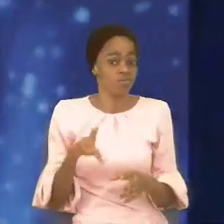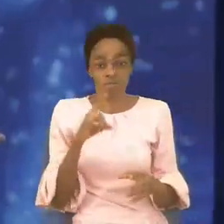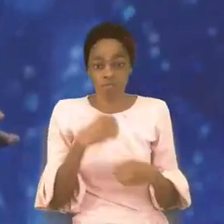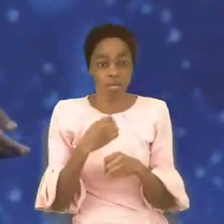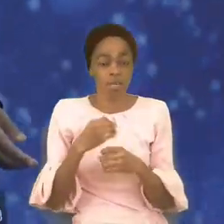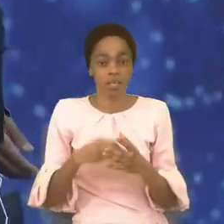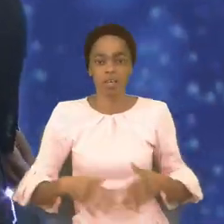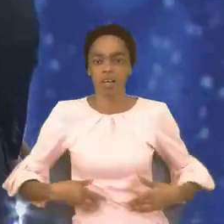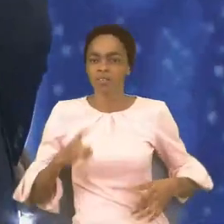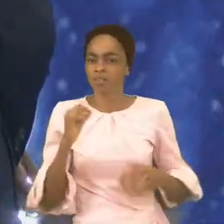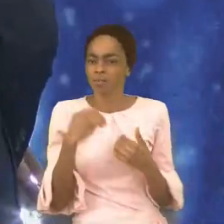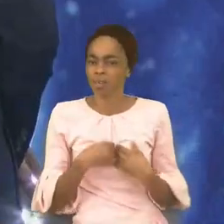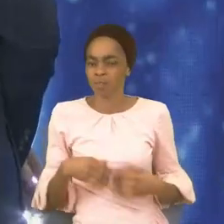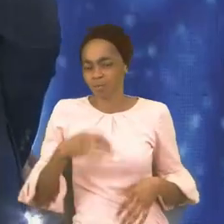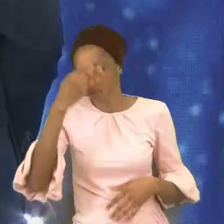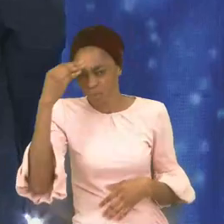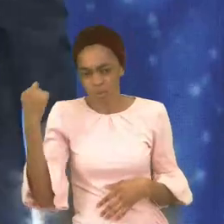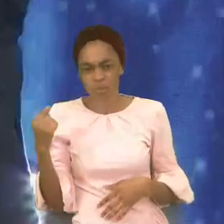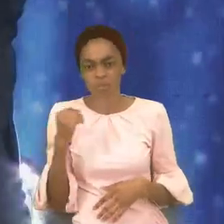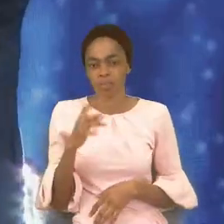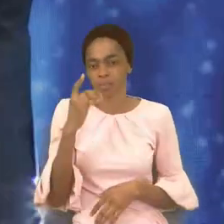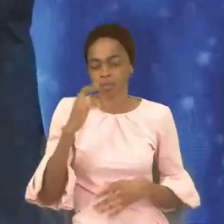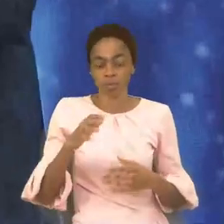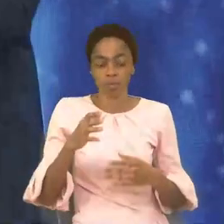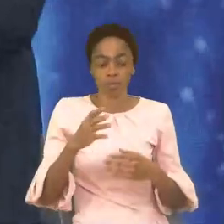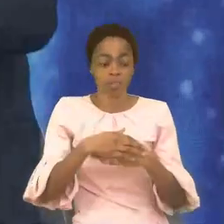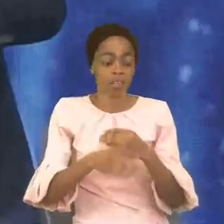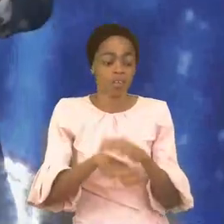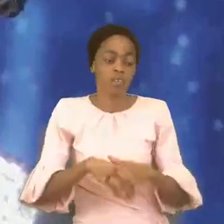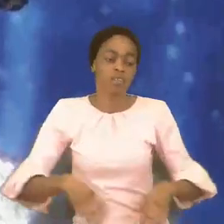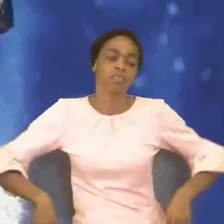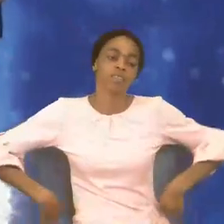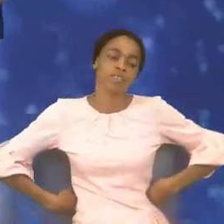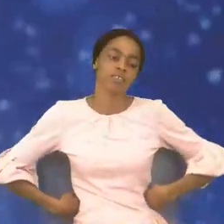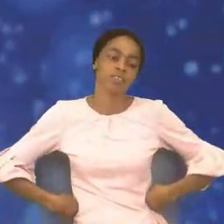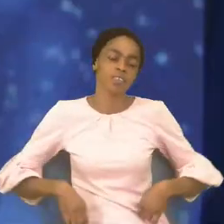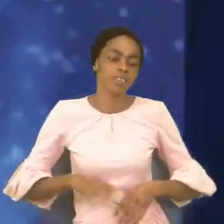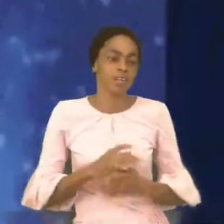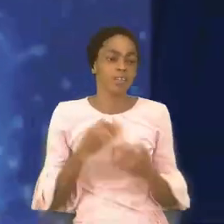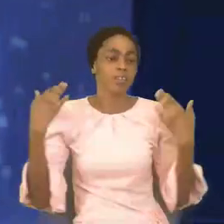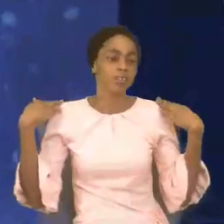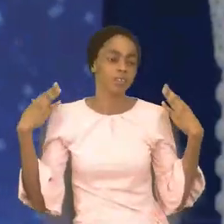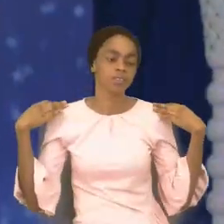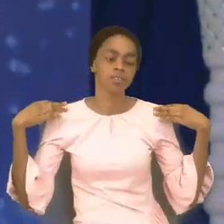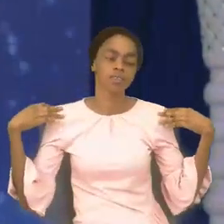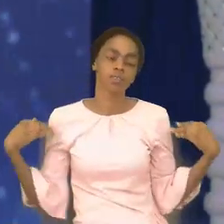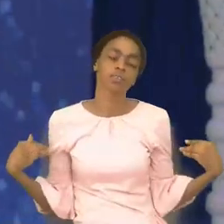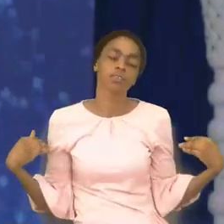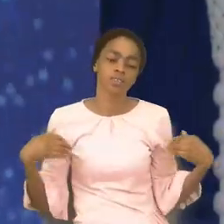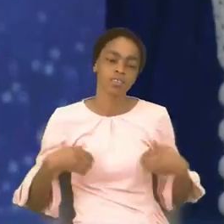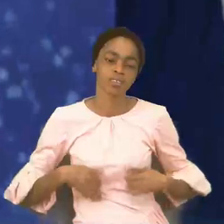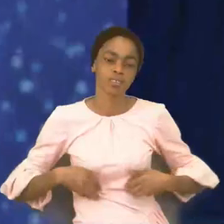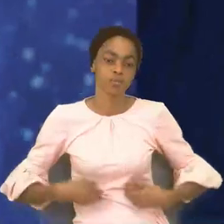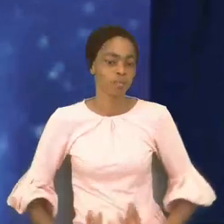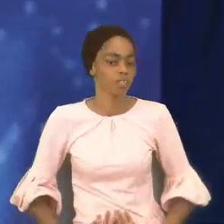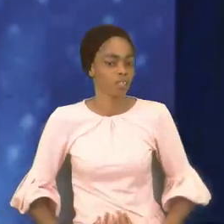dans ta vie, tu as oublié. Tes mains sont derrière et tes épaules sont